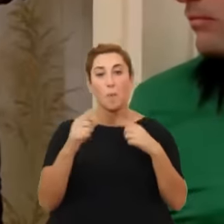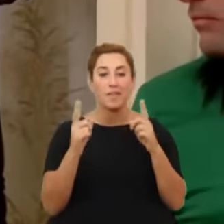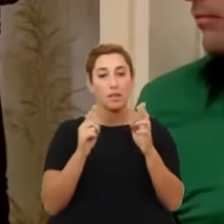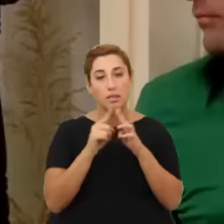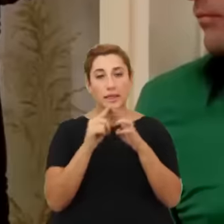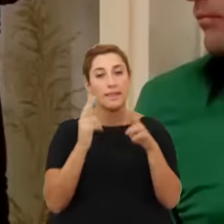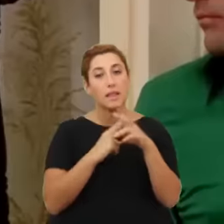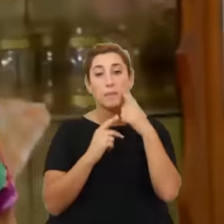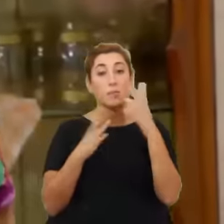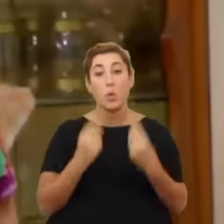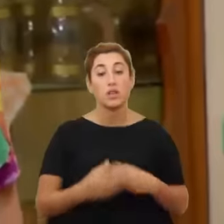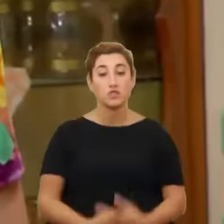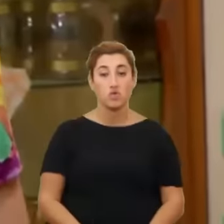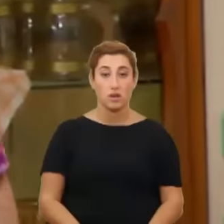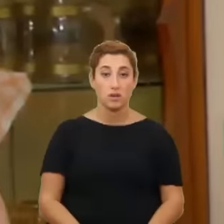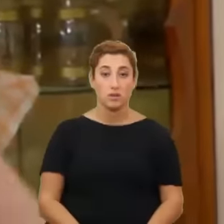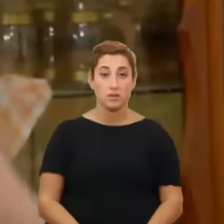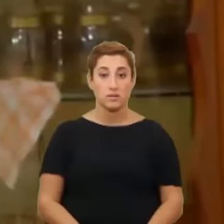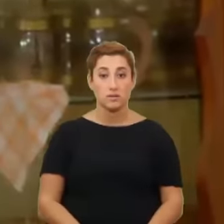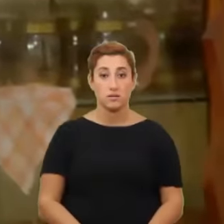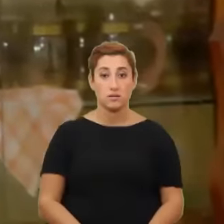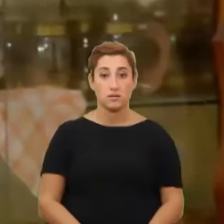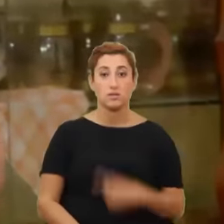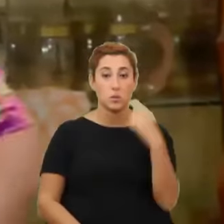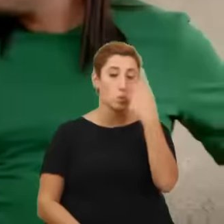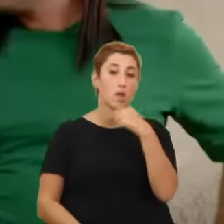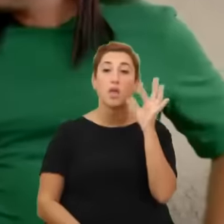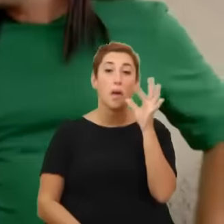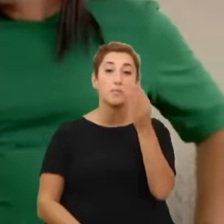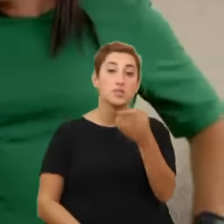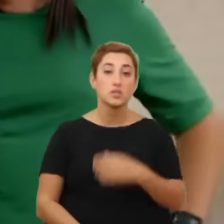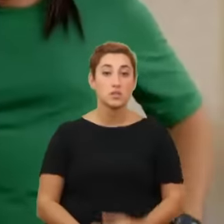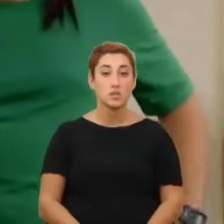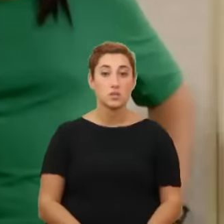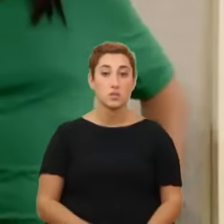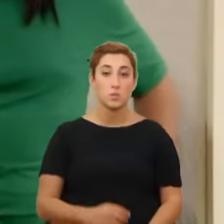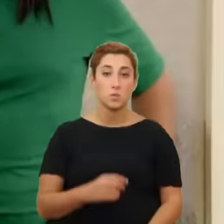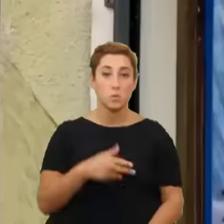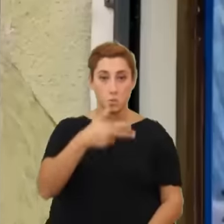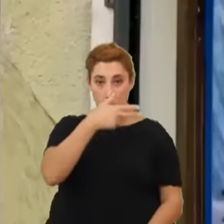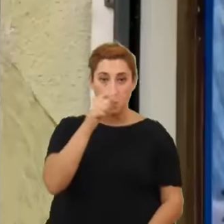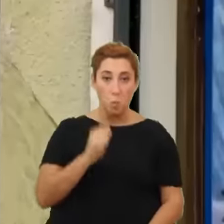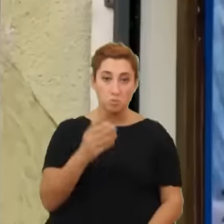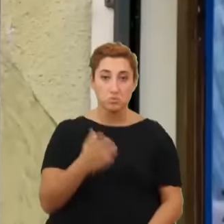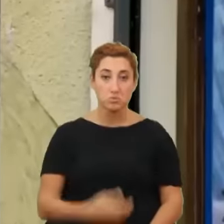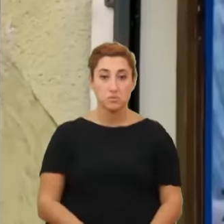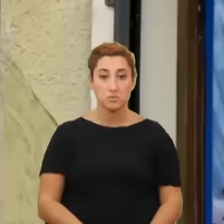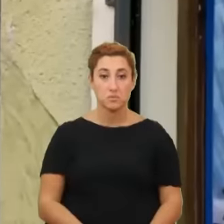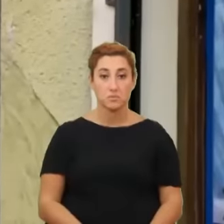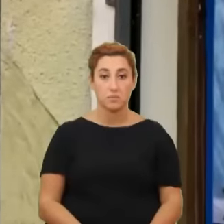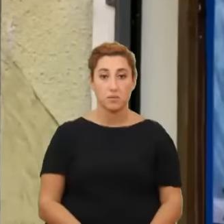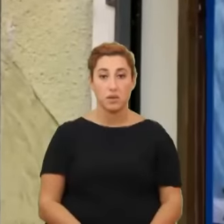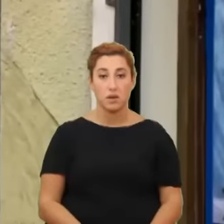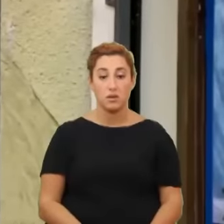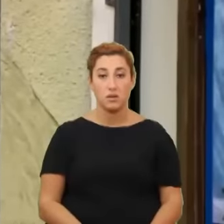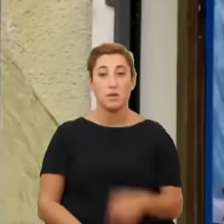bir deneyeyim bakayım, ne olacak ya? Senin suratı da yapıştırabiliriz ya. Düşmüş yerler var. Ahmet direğe yaslanmış,